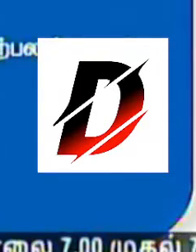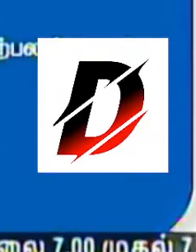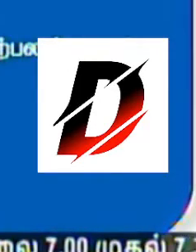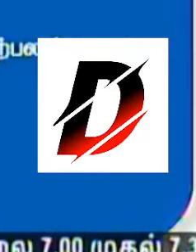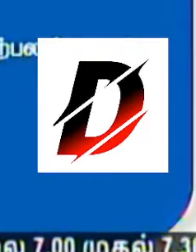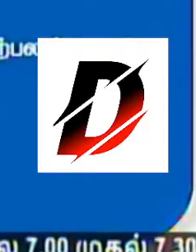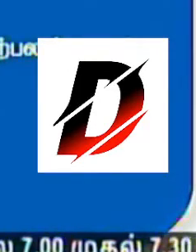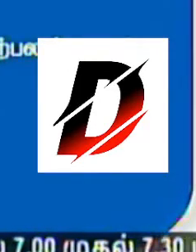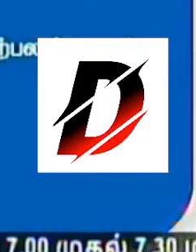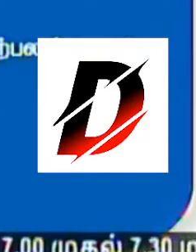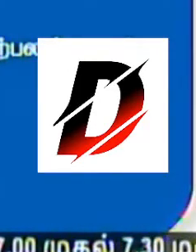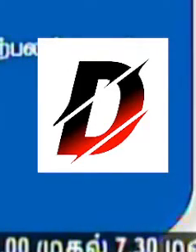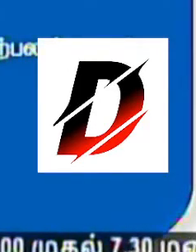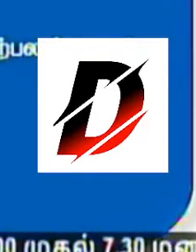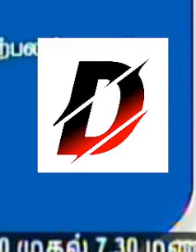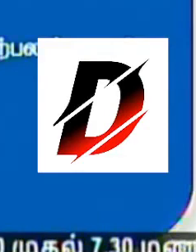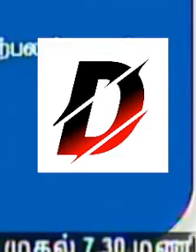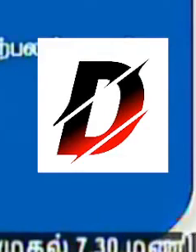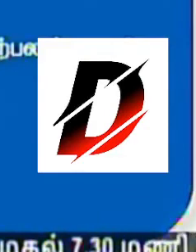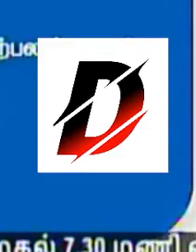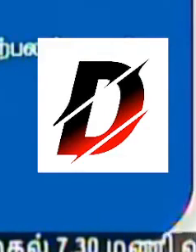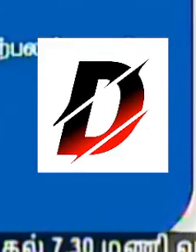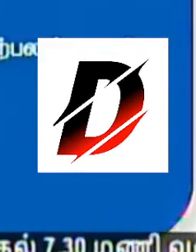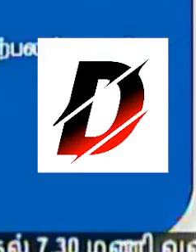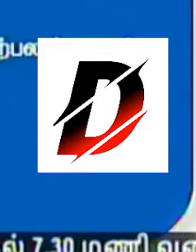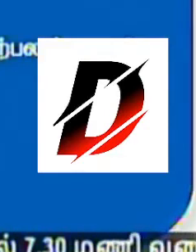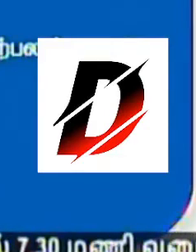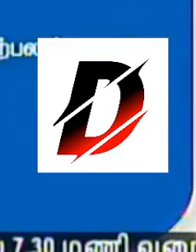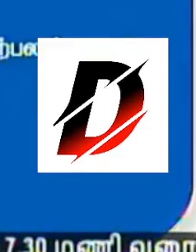-4 மற்றும் -5 இவற்றின் பெருக்கற்பலன் யாது,